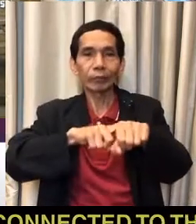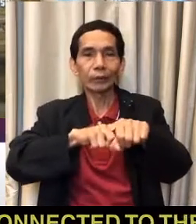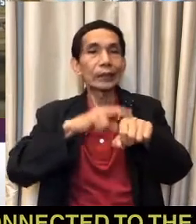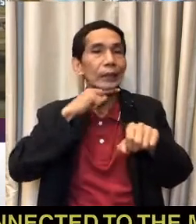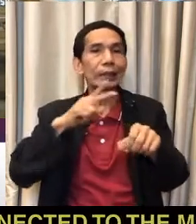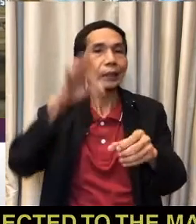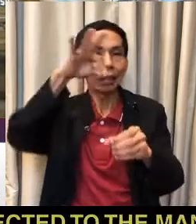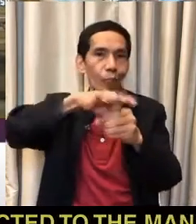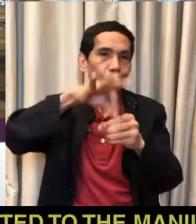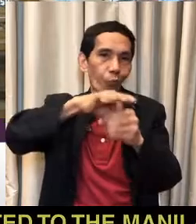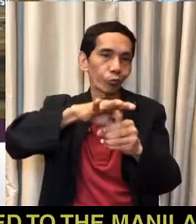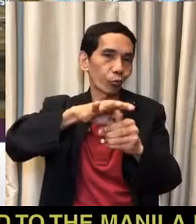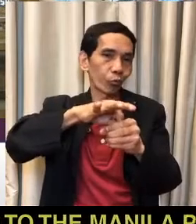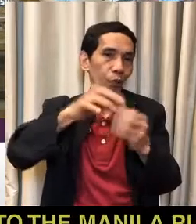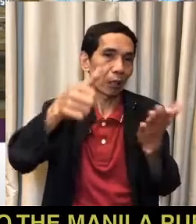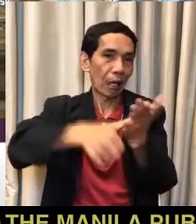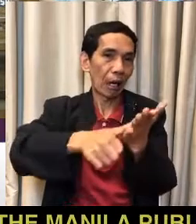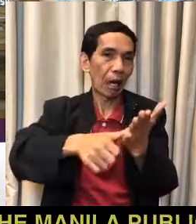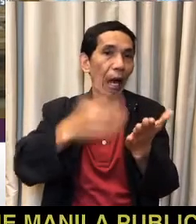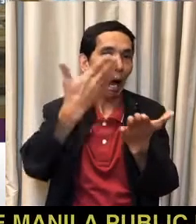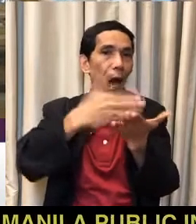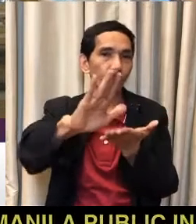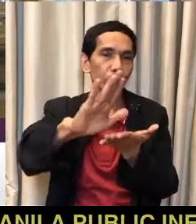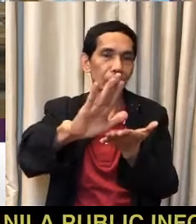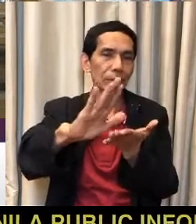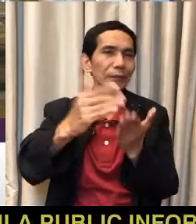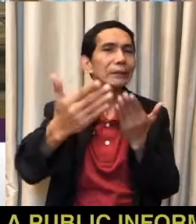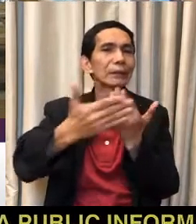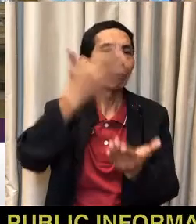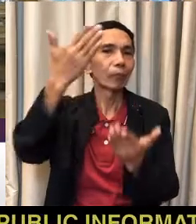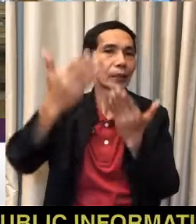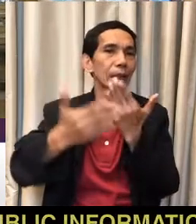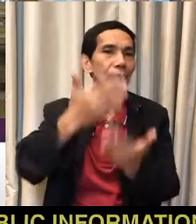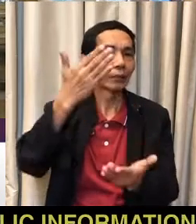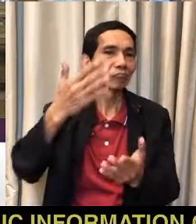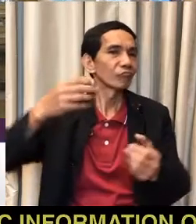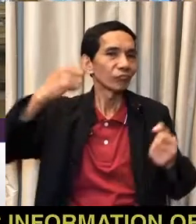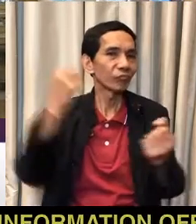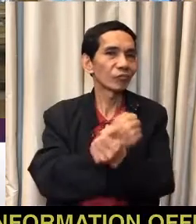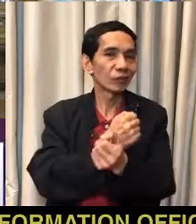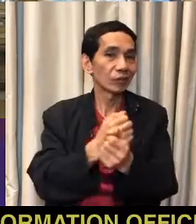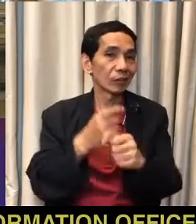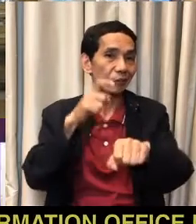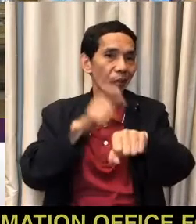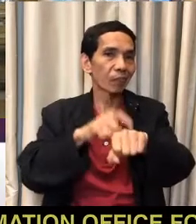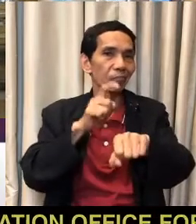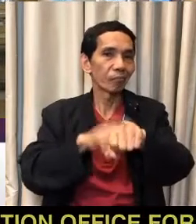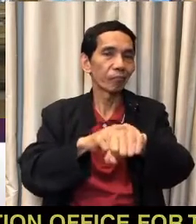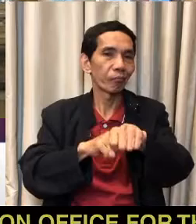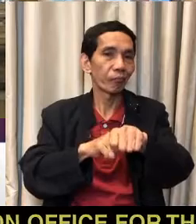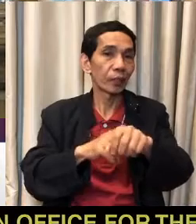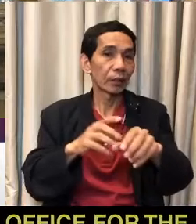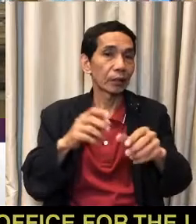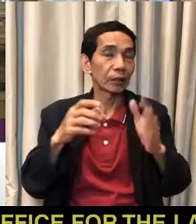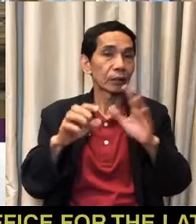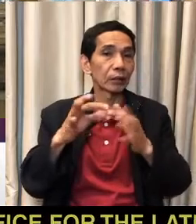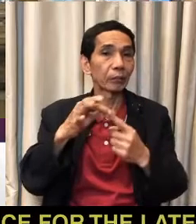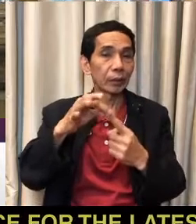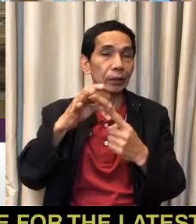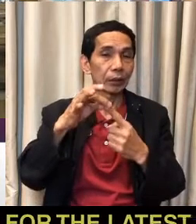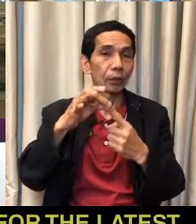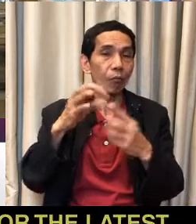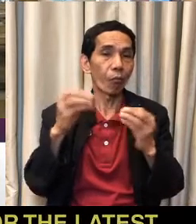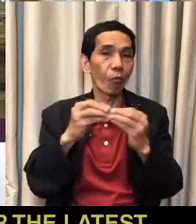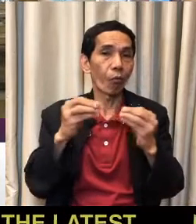Two consecutive. Ayan. Kaya, simple lang ho yan. Sayang yung pagkakataon.